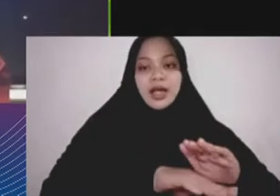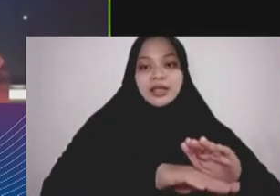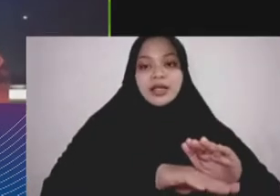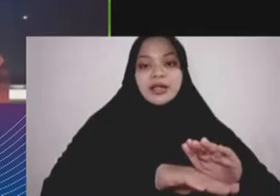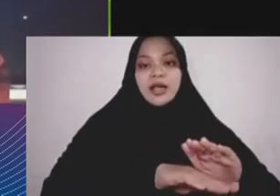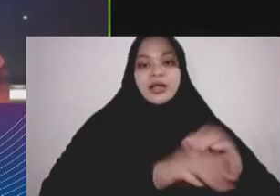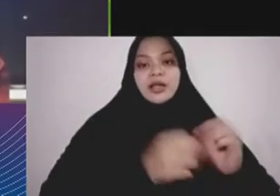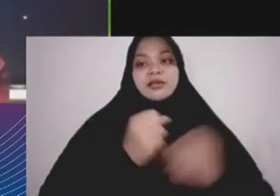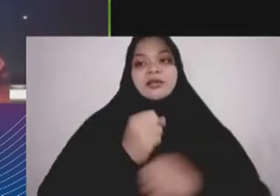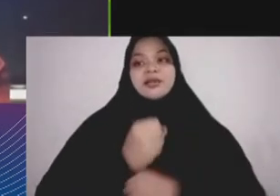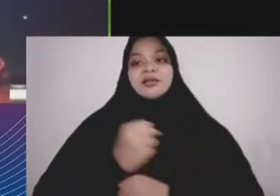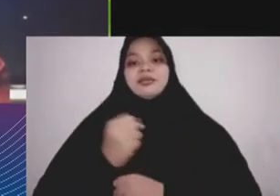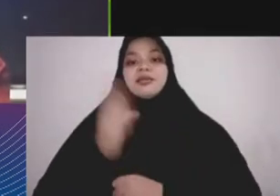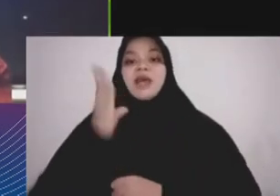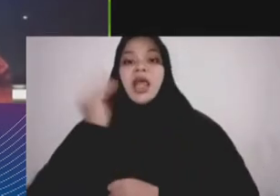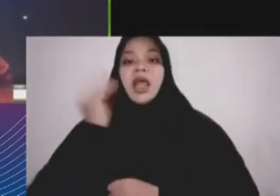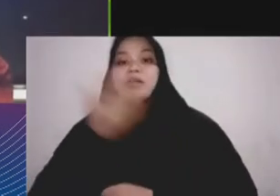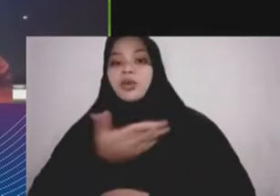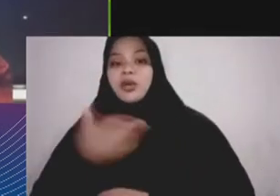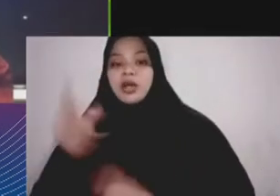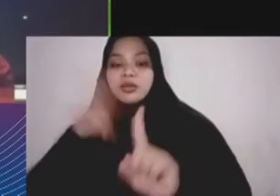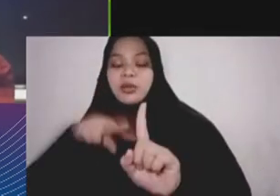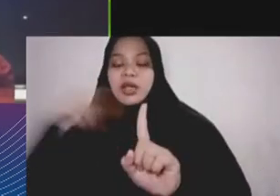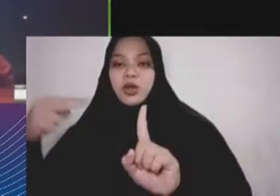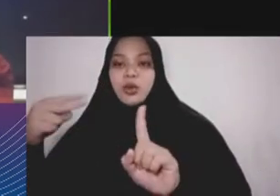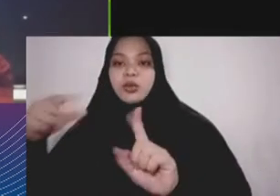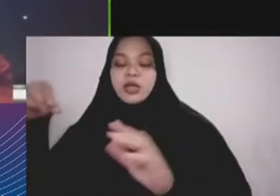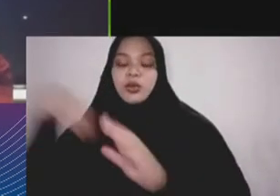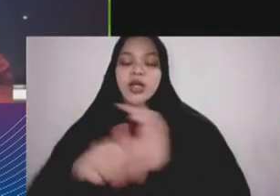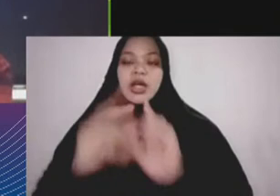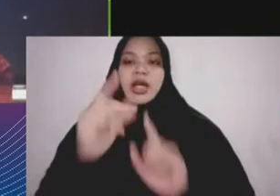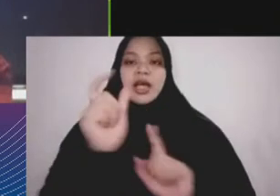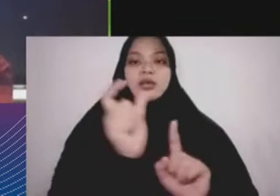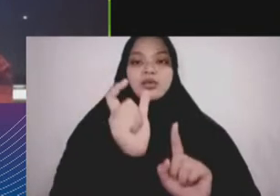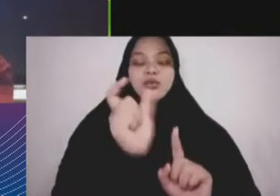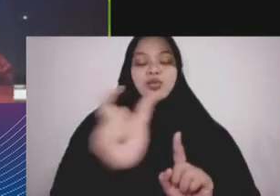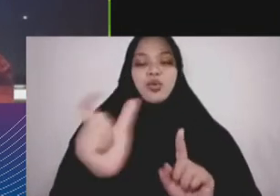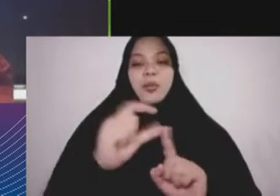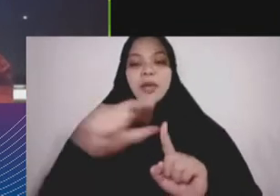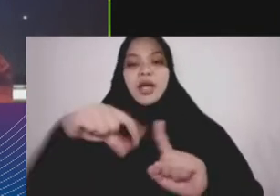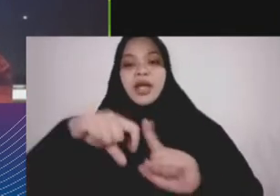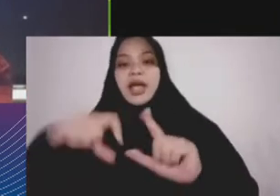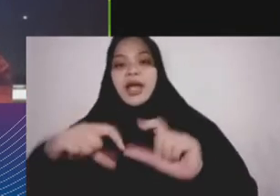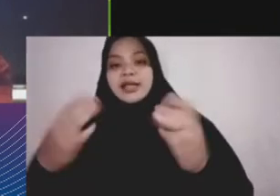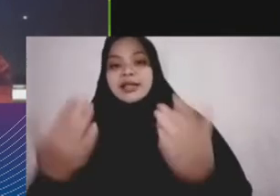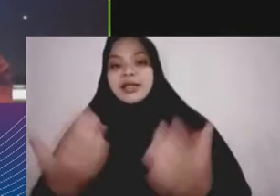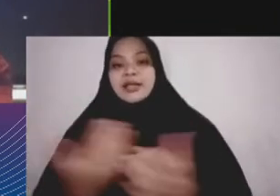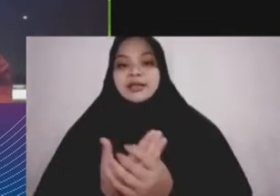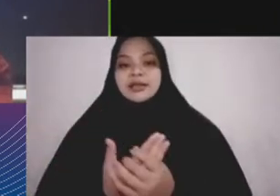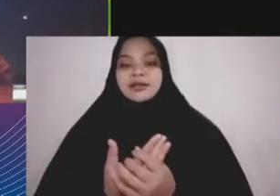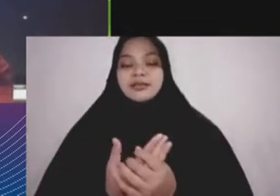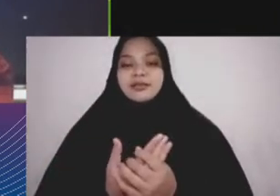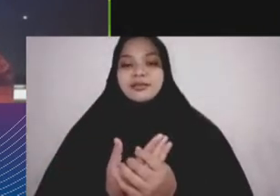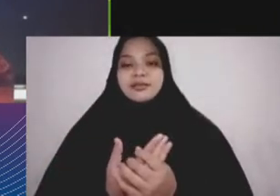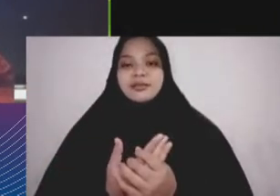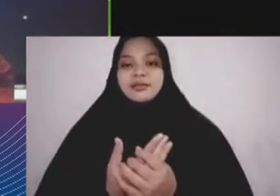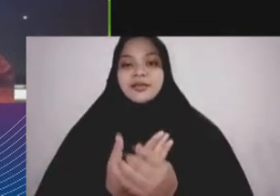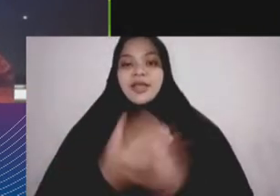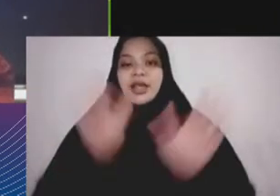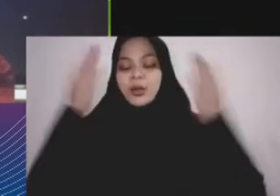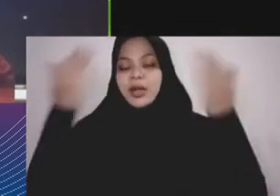articles or points in the RUU PKS or the highly anticipated